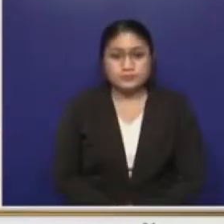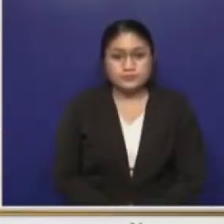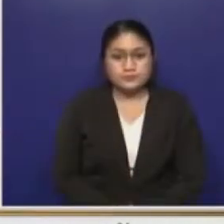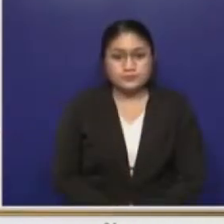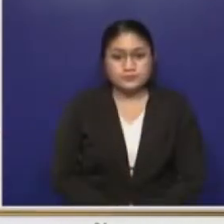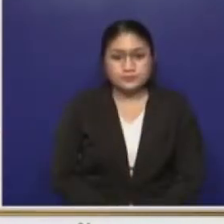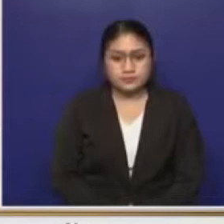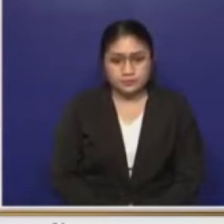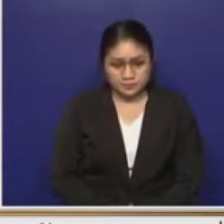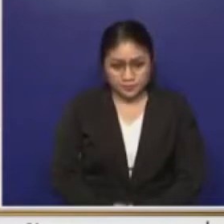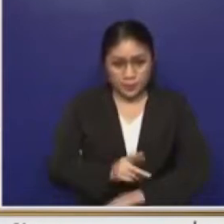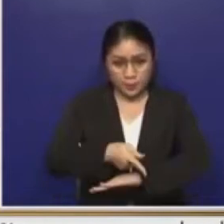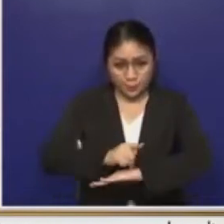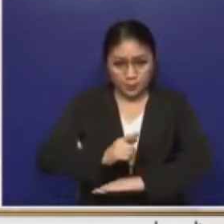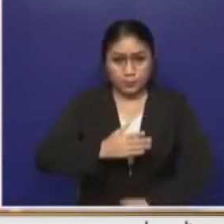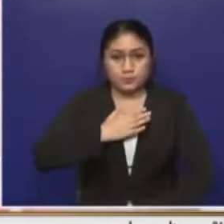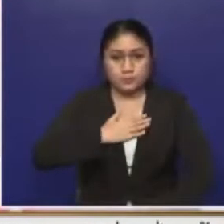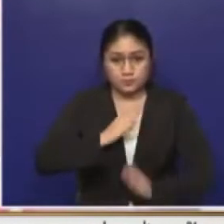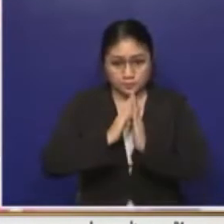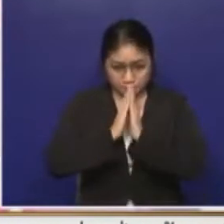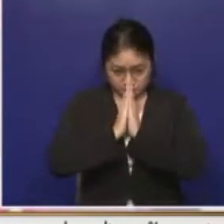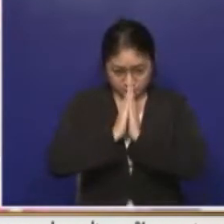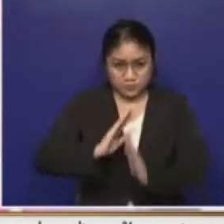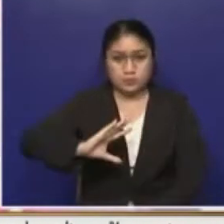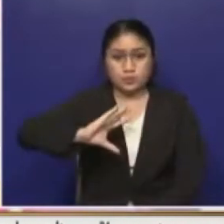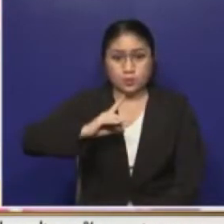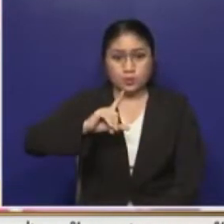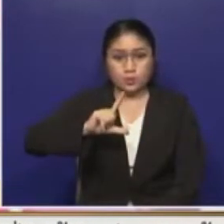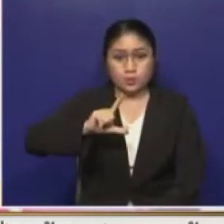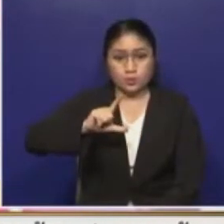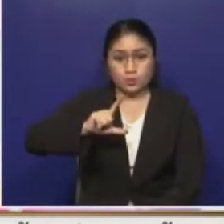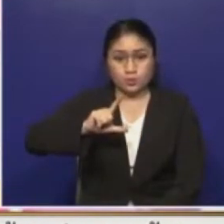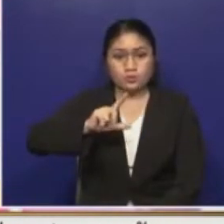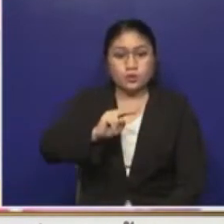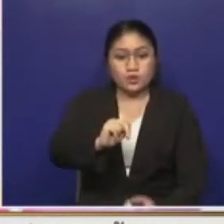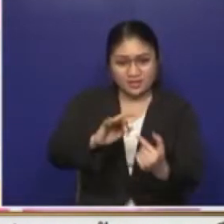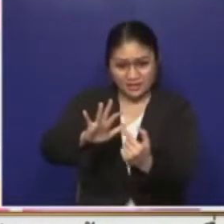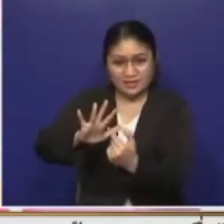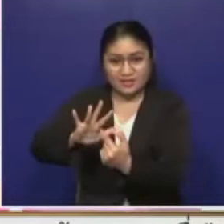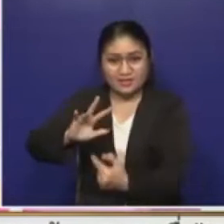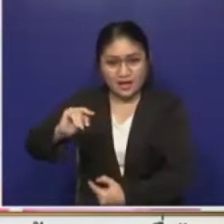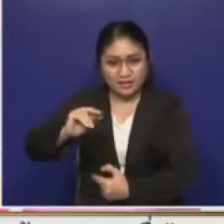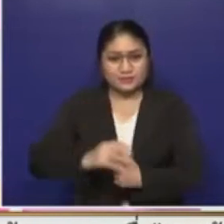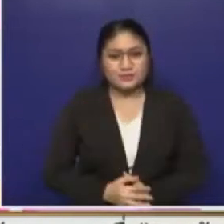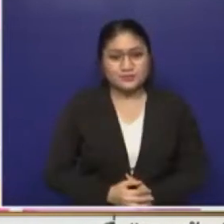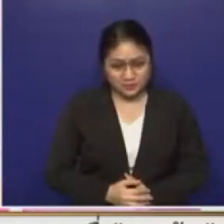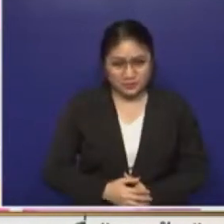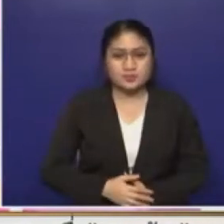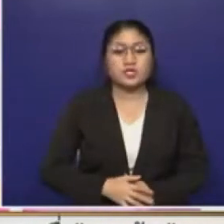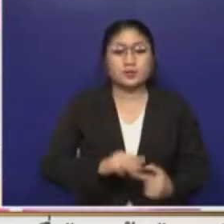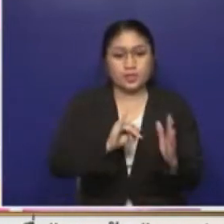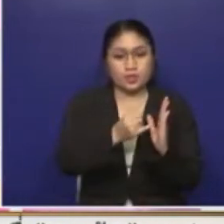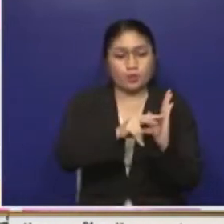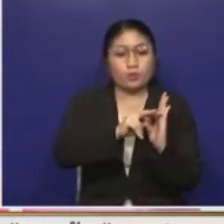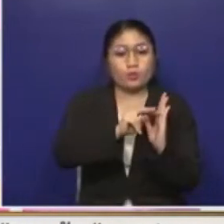ท่านประธานที่เคารพกระผมชนน่านสีแก้วสมาชิกสภาผู้แทนราษฎรจังหวัดน่านพรรคเพื่อไทย